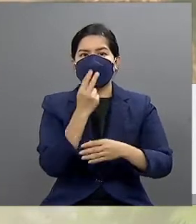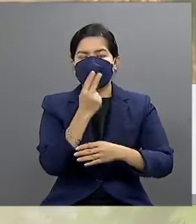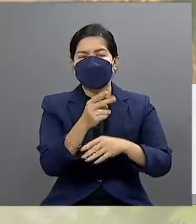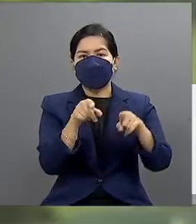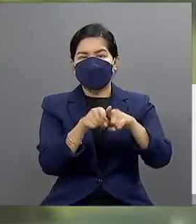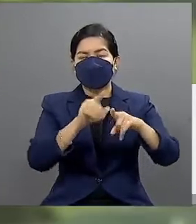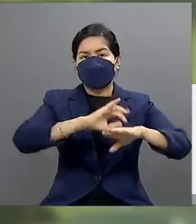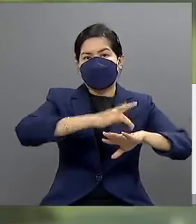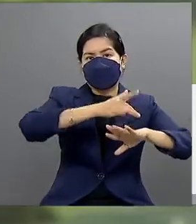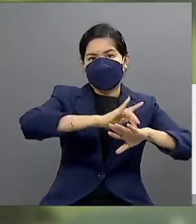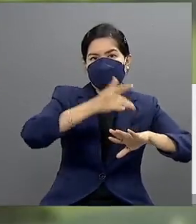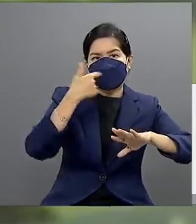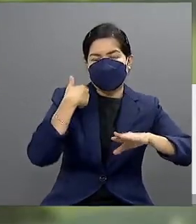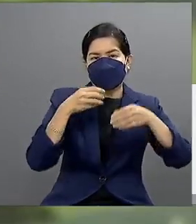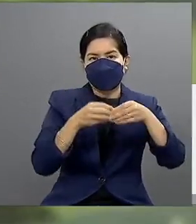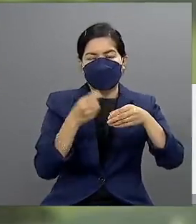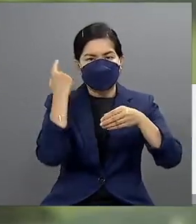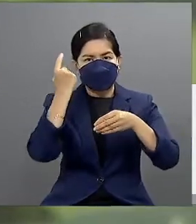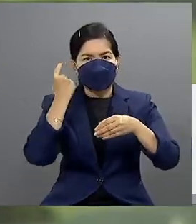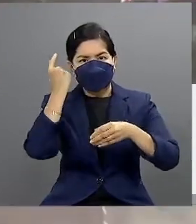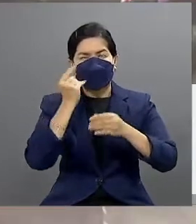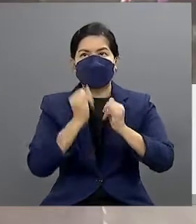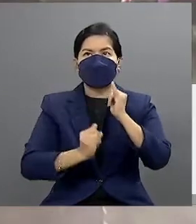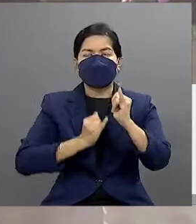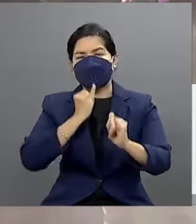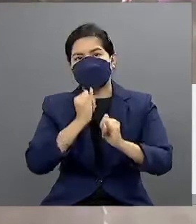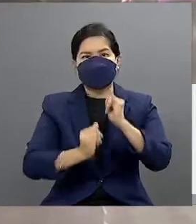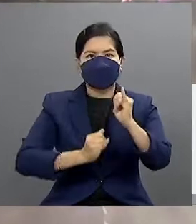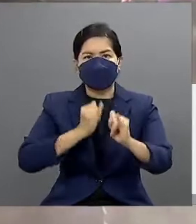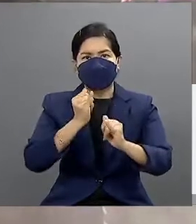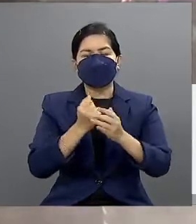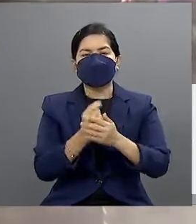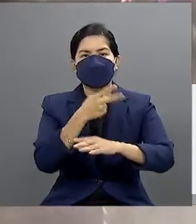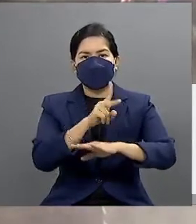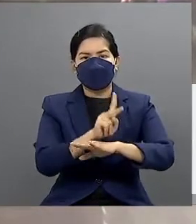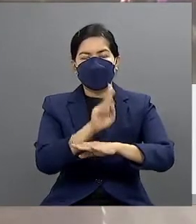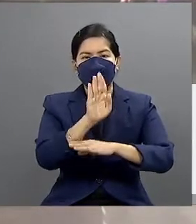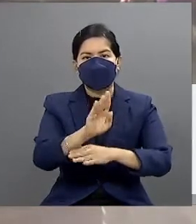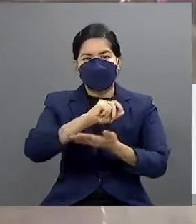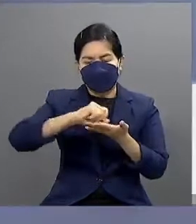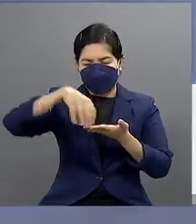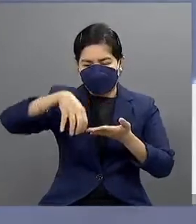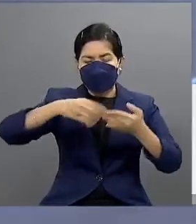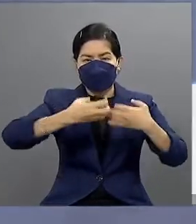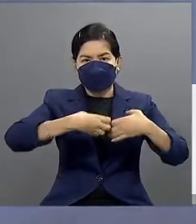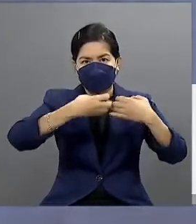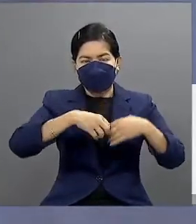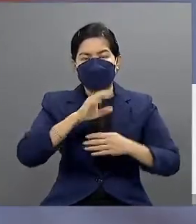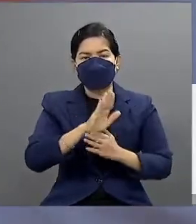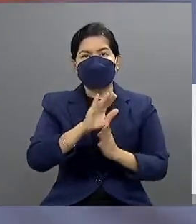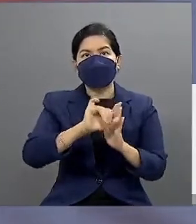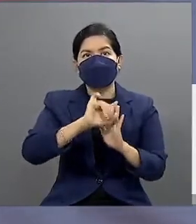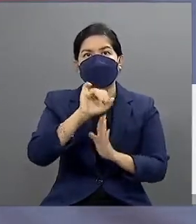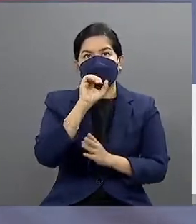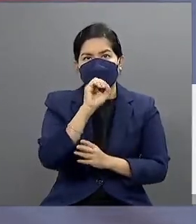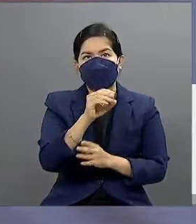างมาชมความงามอย่างต่อเนื่องประธานสภาอุตสาหกรรมท่องเที่ยวจังหวัดเชียงใหม่เปิดเผยว่านะครับภาพรวมการท่องเที่ยวในจังหวัดเชีย